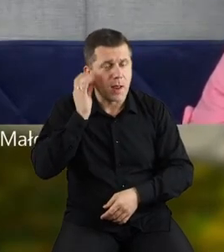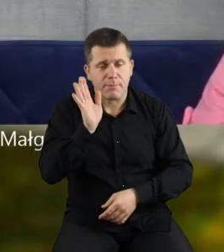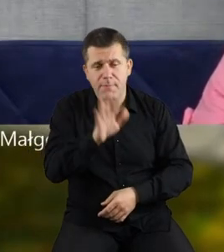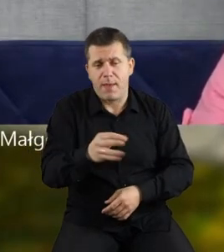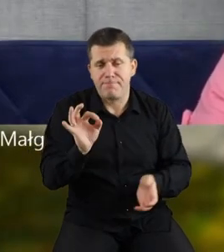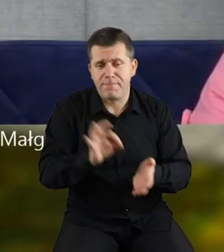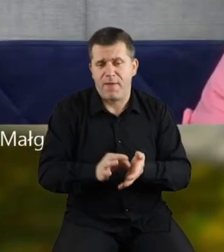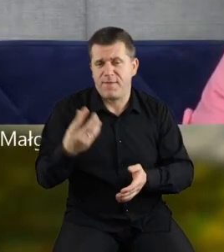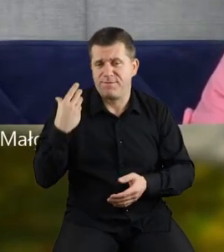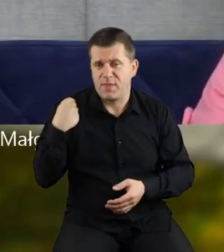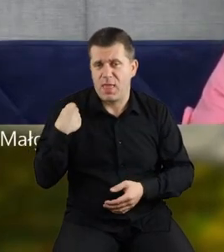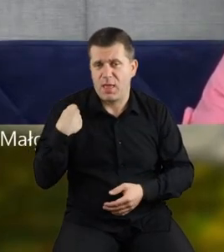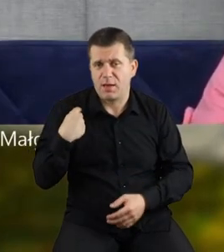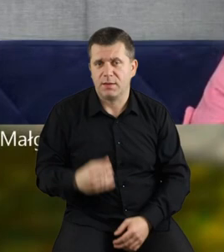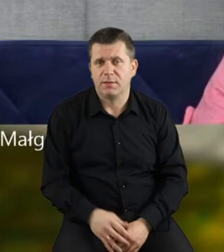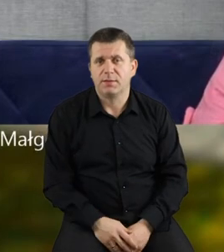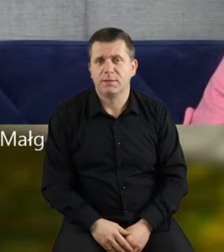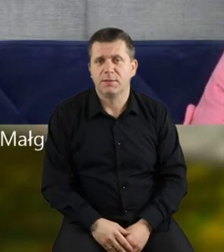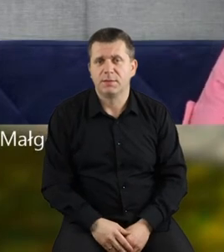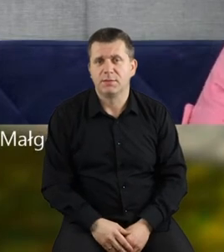kobiety w pewnym wieku